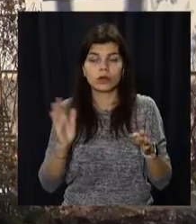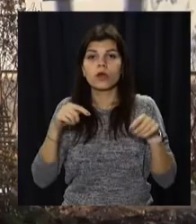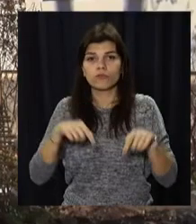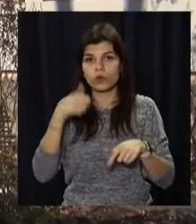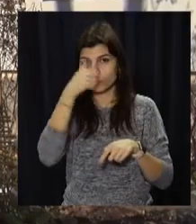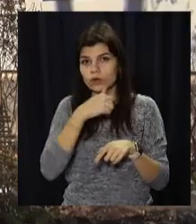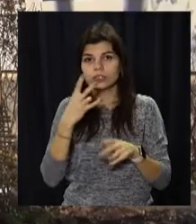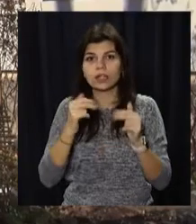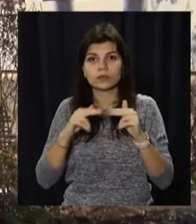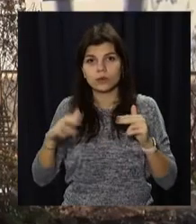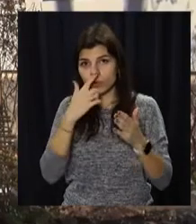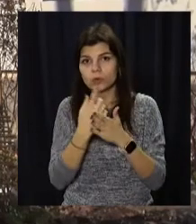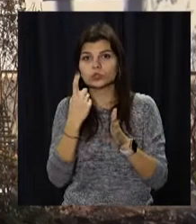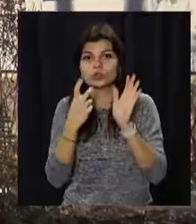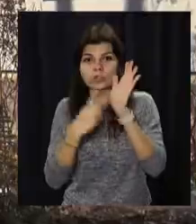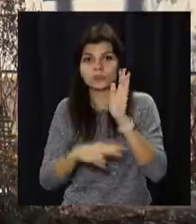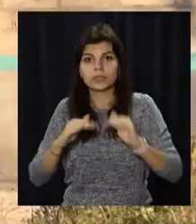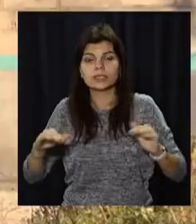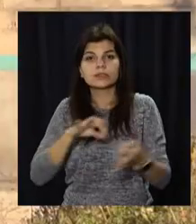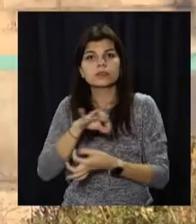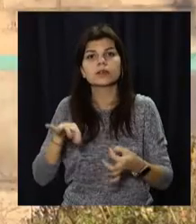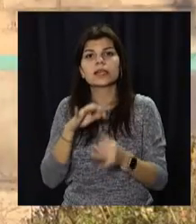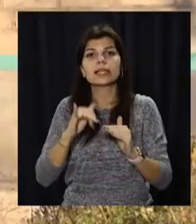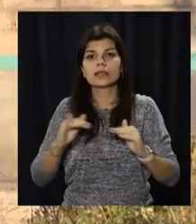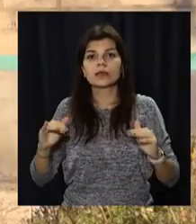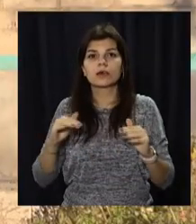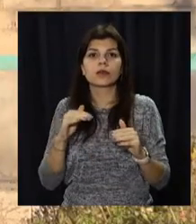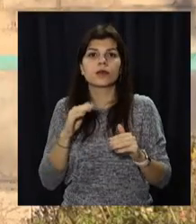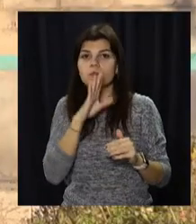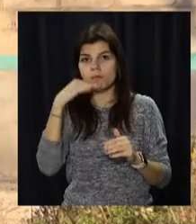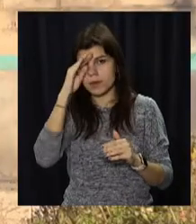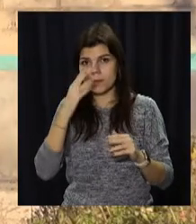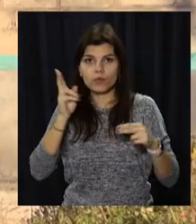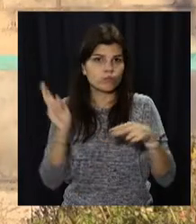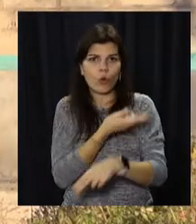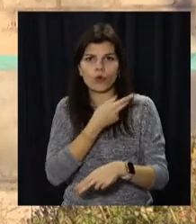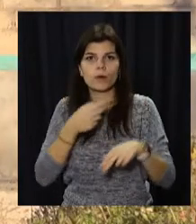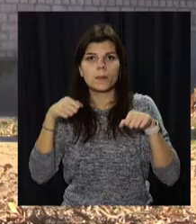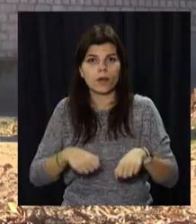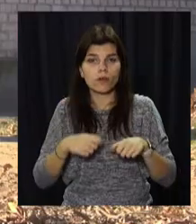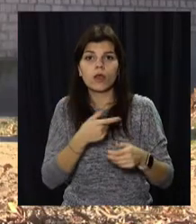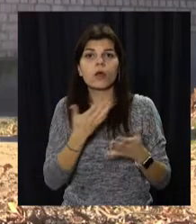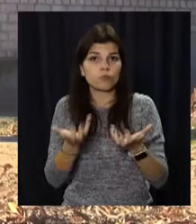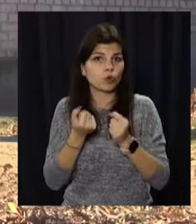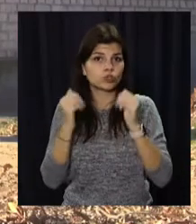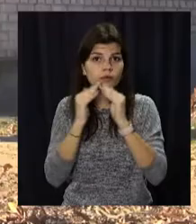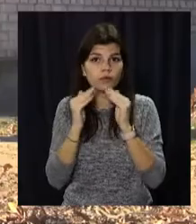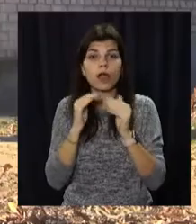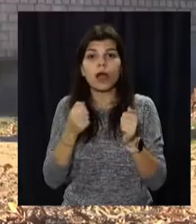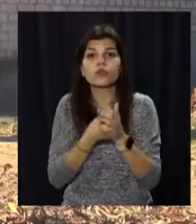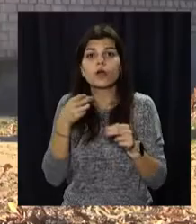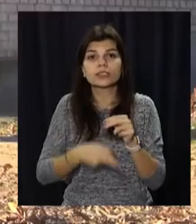на Дніпропетровщині понад 170 дітей-сиріт та дітей, позбавлених батьківського піклування, отримали власну домівку. А до